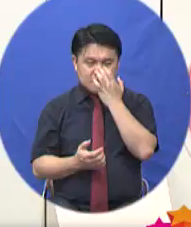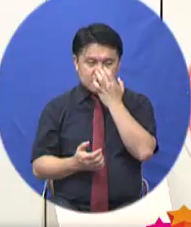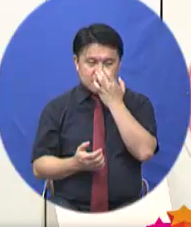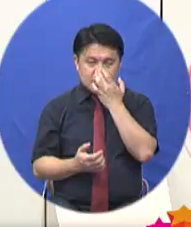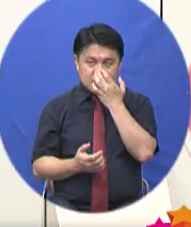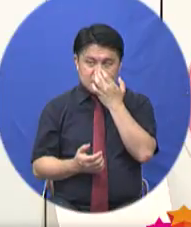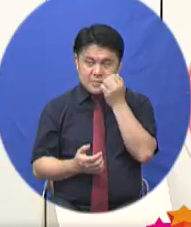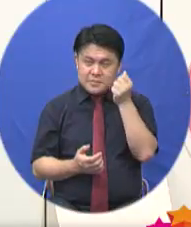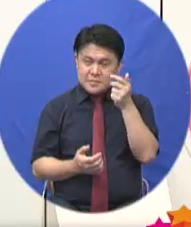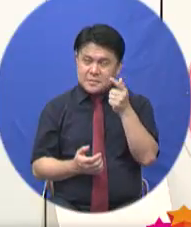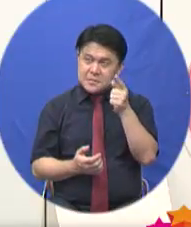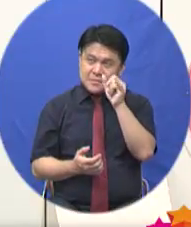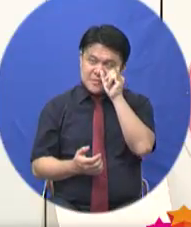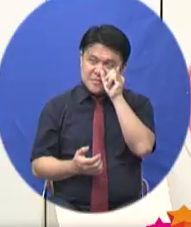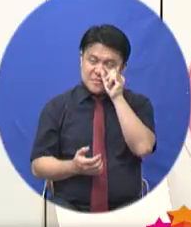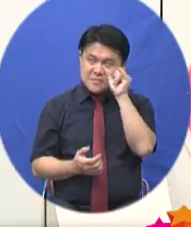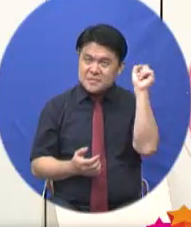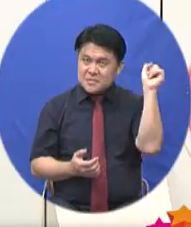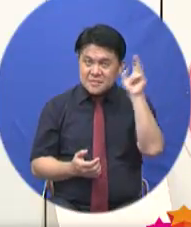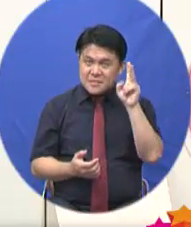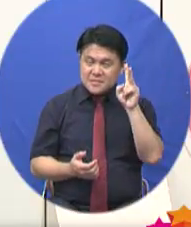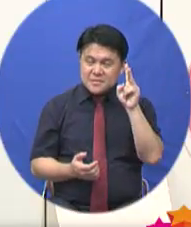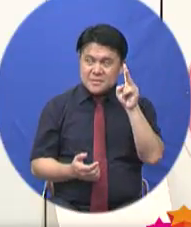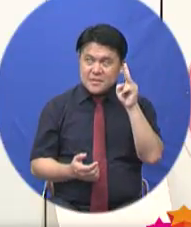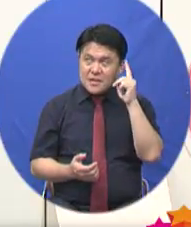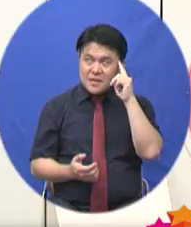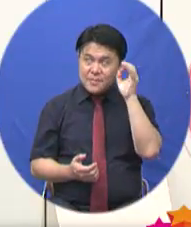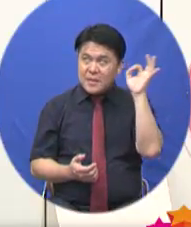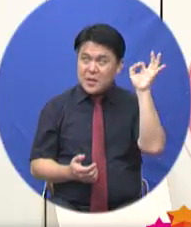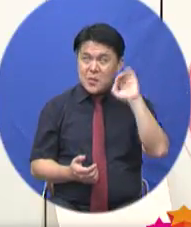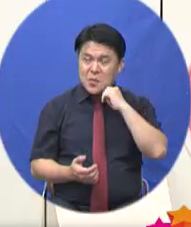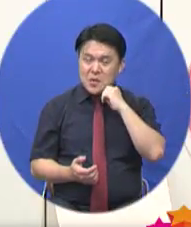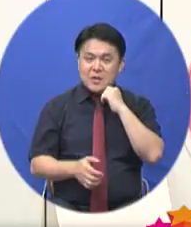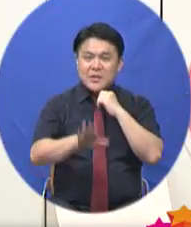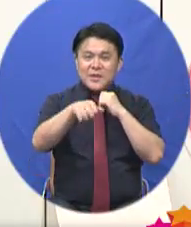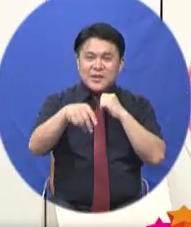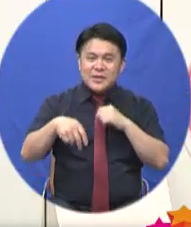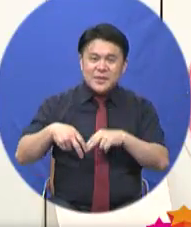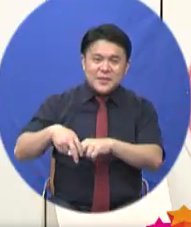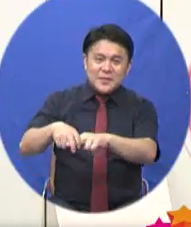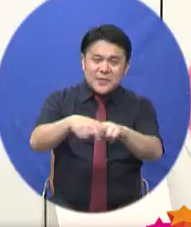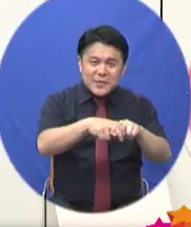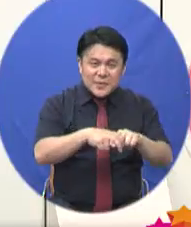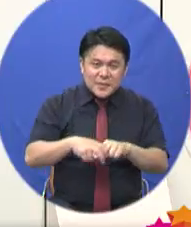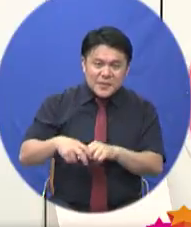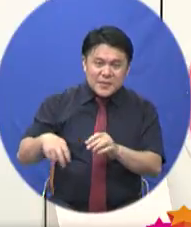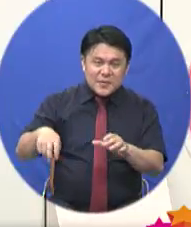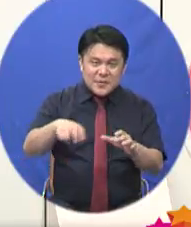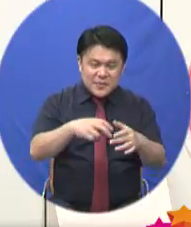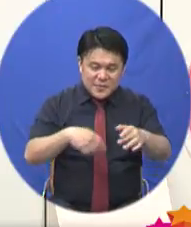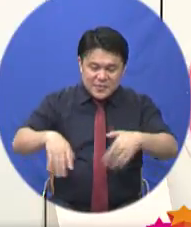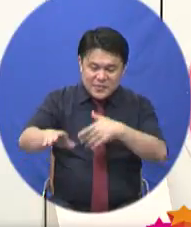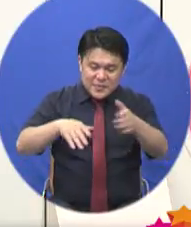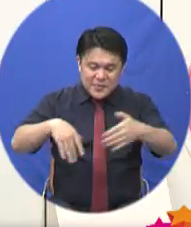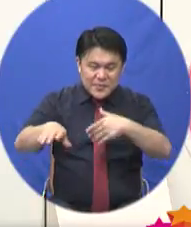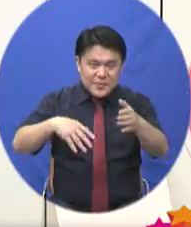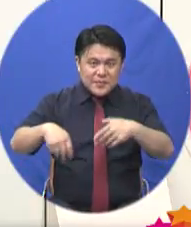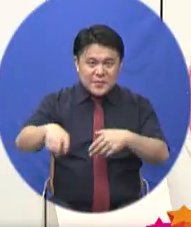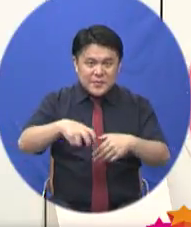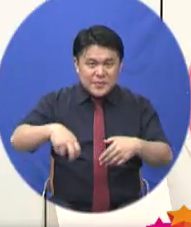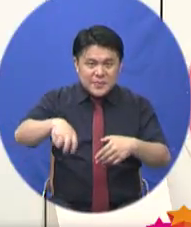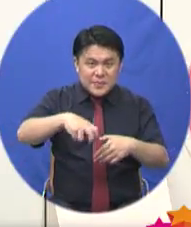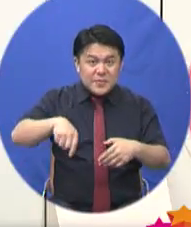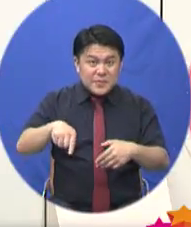조금 아는데 생각이 잘 안 나요. 갑자기 방송을 빙글, 하니까. 빙글 도는 의자, 예, 예, 예. 회전 예. 의자. 그거